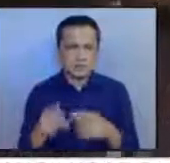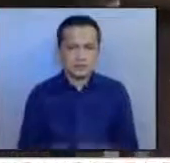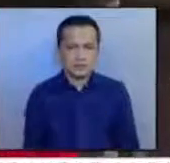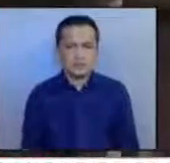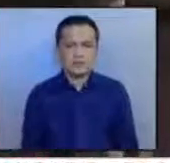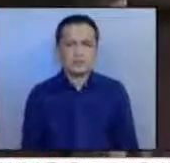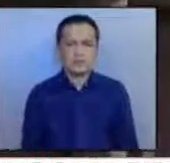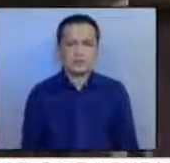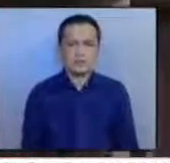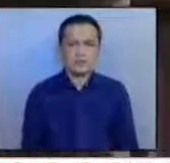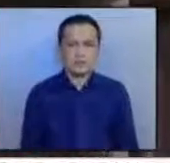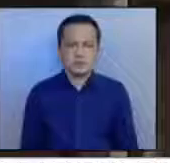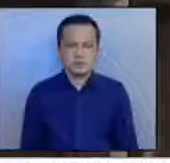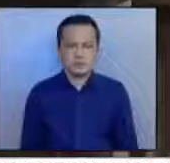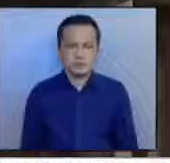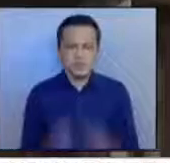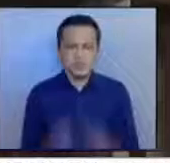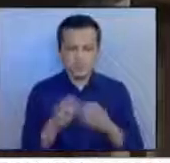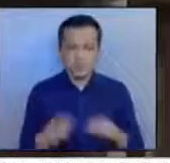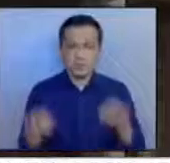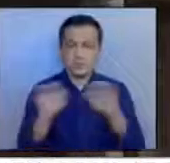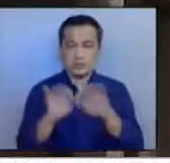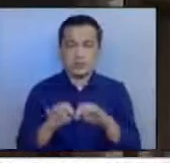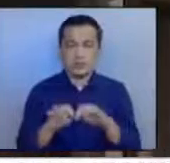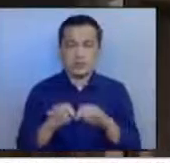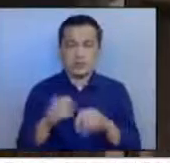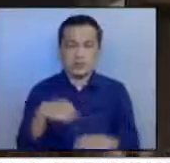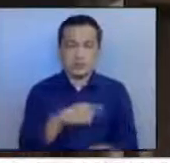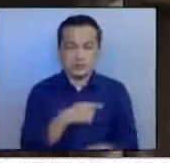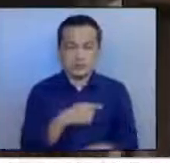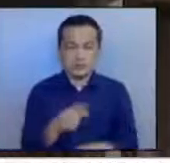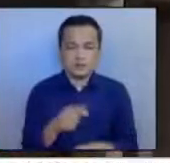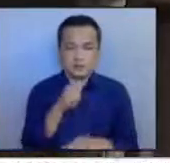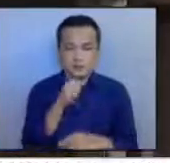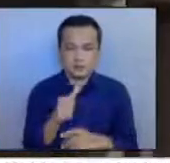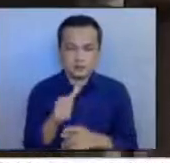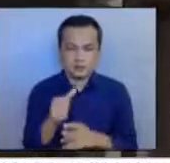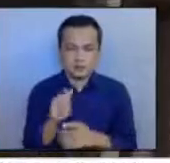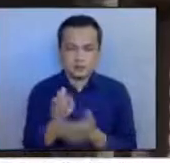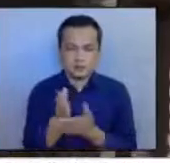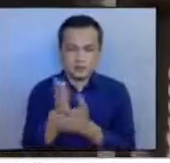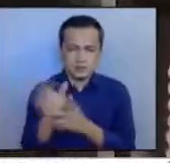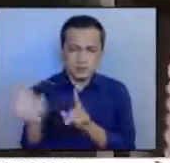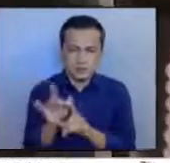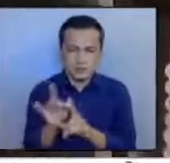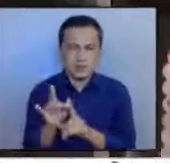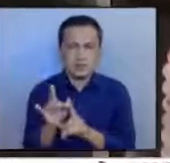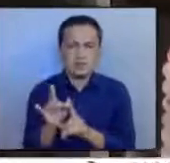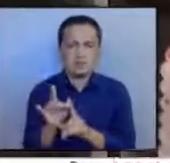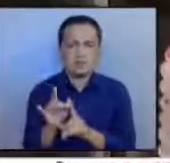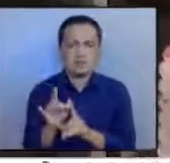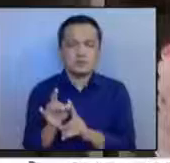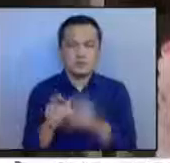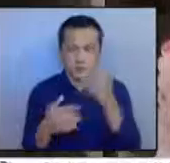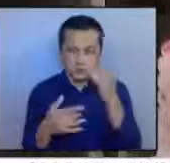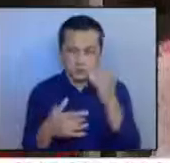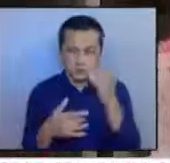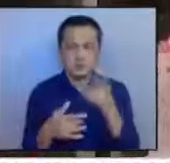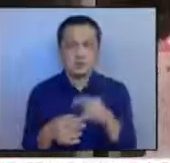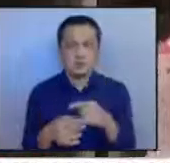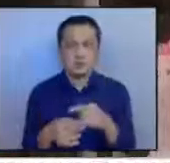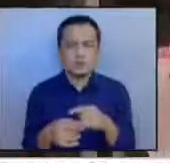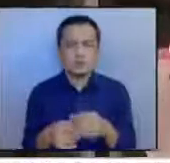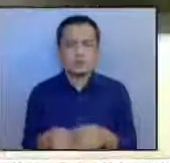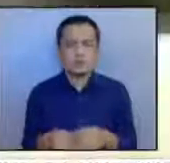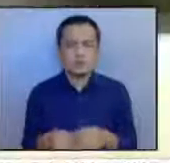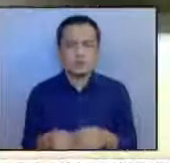po sa amin, isa po para hindi kami basta-basta malipatan o mahawaan ng sakit. So kailangan po namin ng